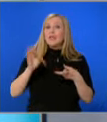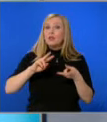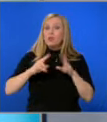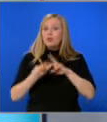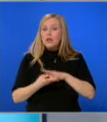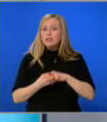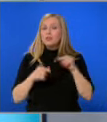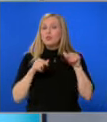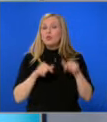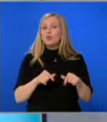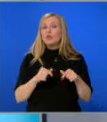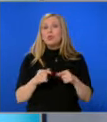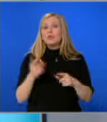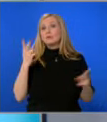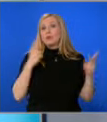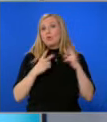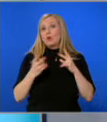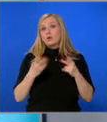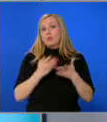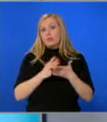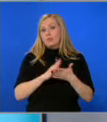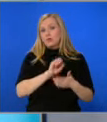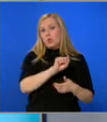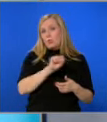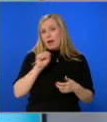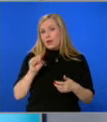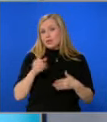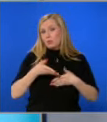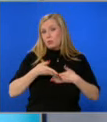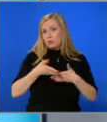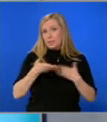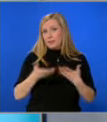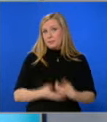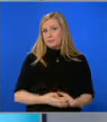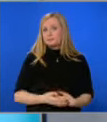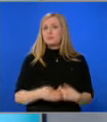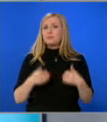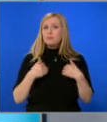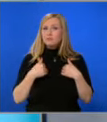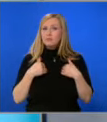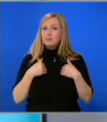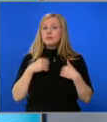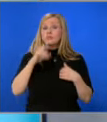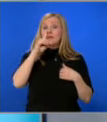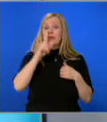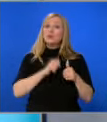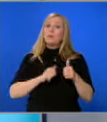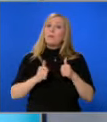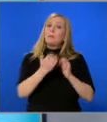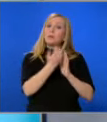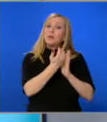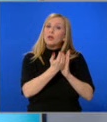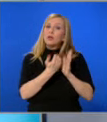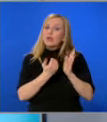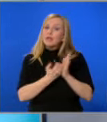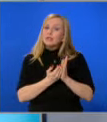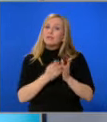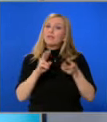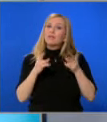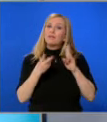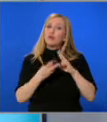споразумение между основните политически сили, които подкрепят. За мен е важно приоритетите за реформа